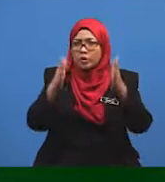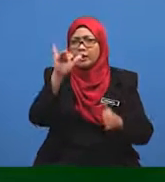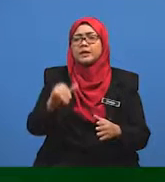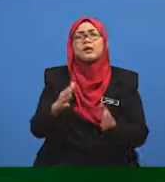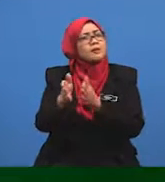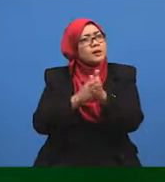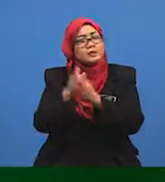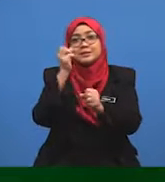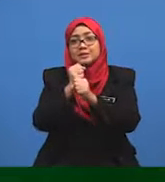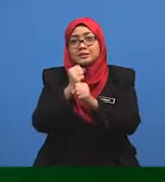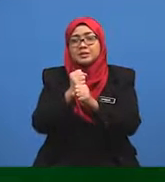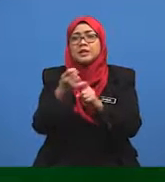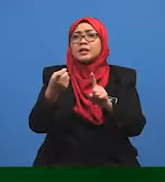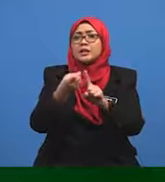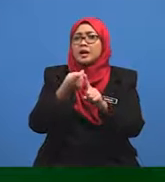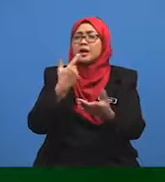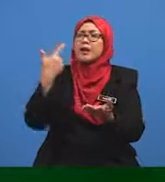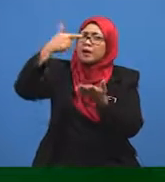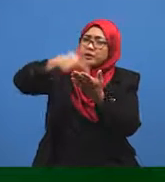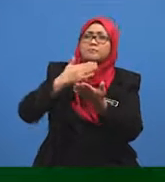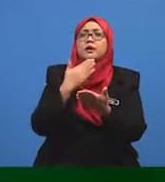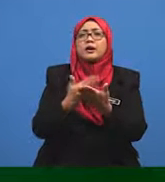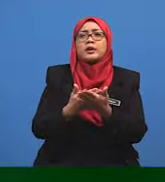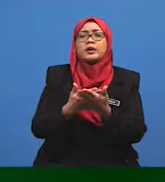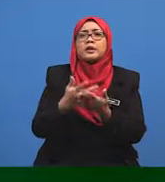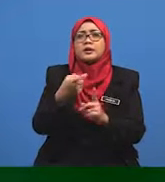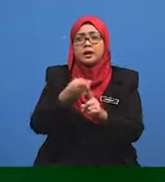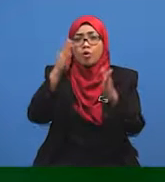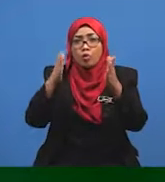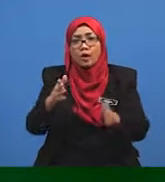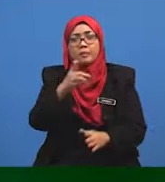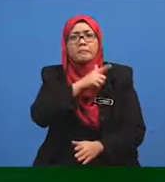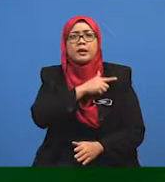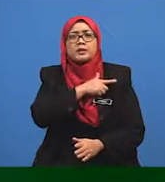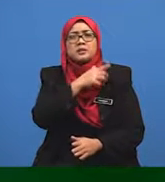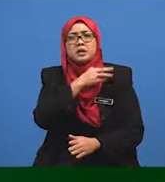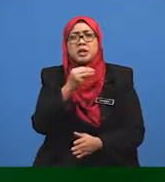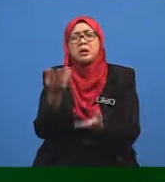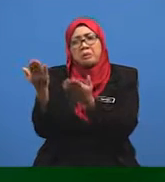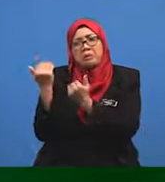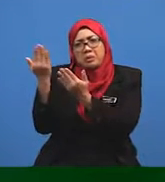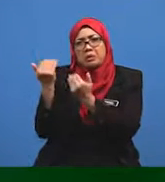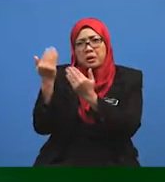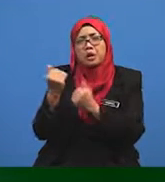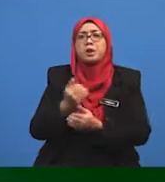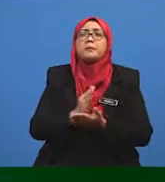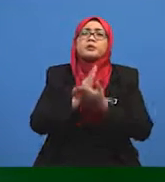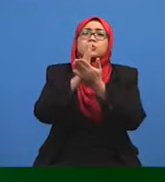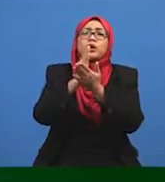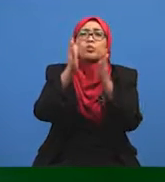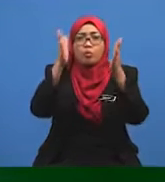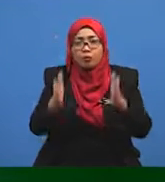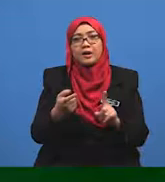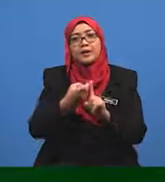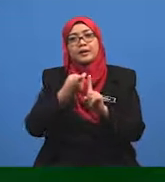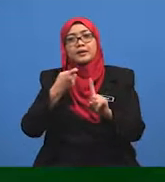baik daripada orang yang malas dan sentiasa mengharapkan bantuan orang lain. Nabi Muhammad sallallahu alaihi wasallam telah